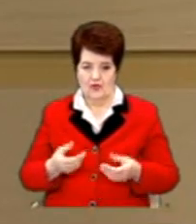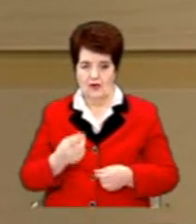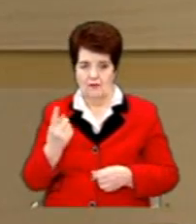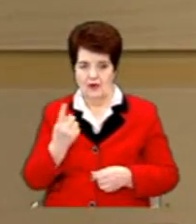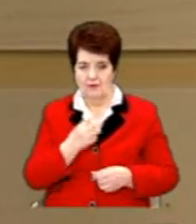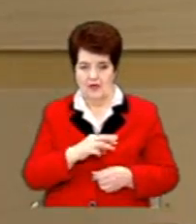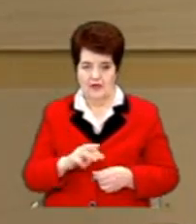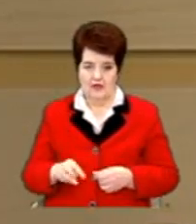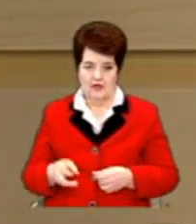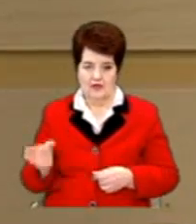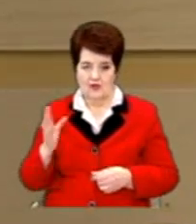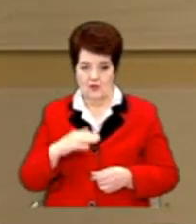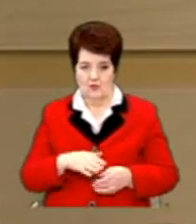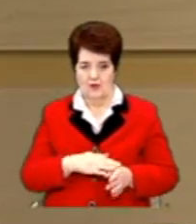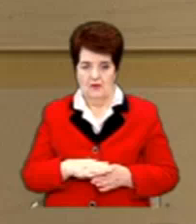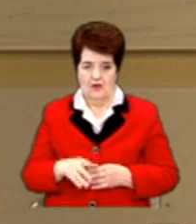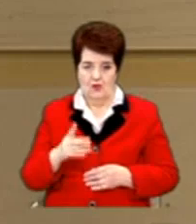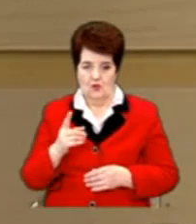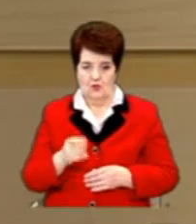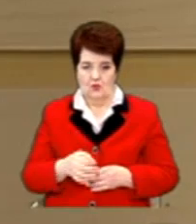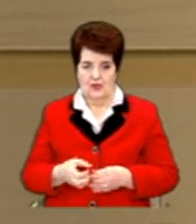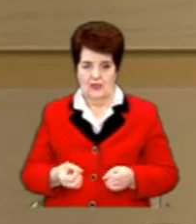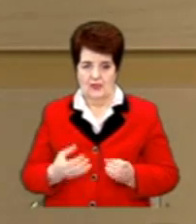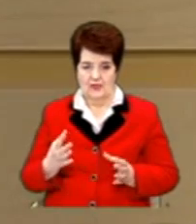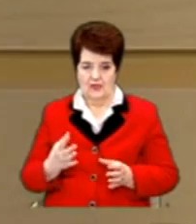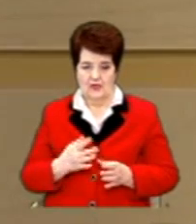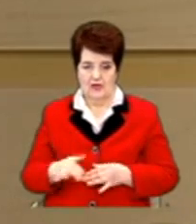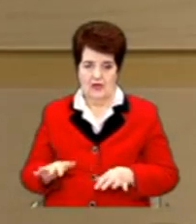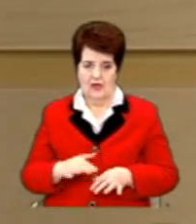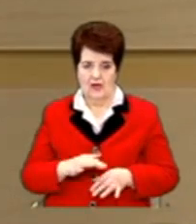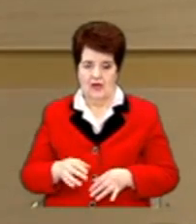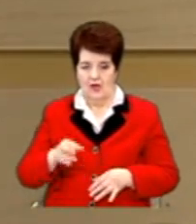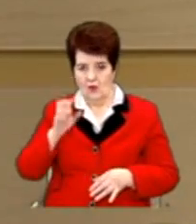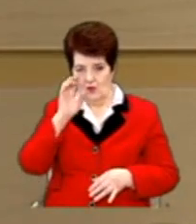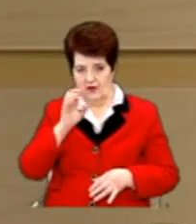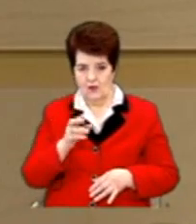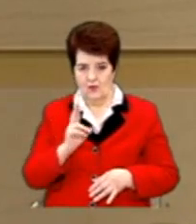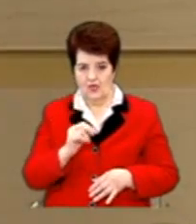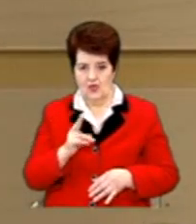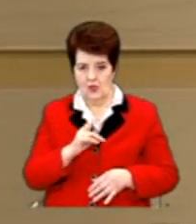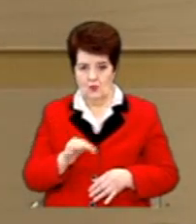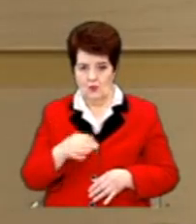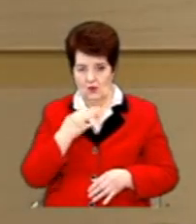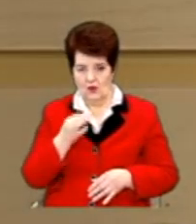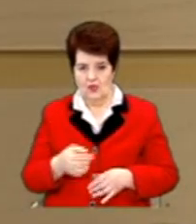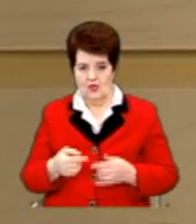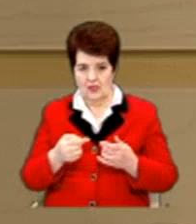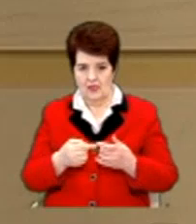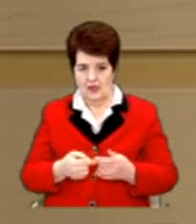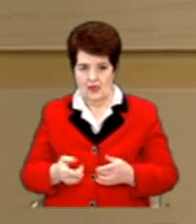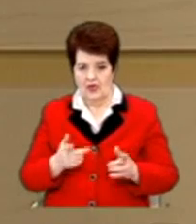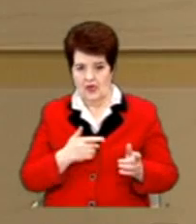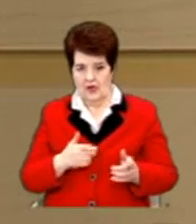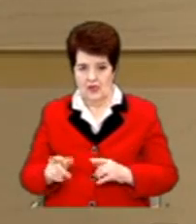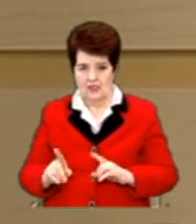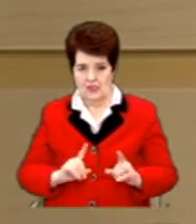prim-ministru că după împlinirea 100 de zile activității guvernului Chicu, domn prim-ministru cu întreg guvern este gata să vină